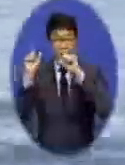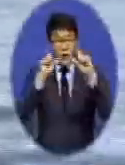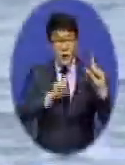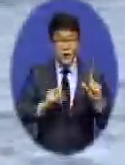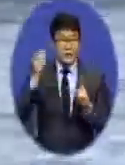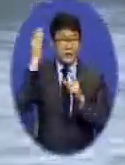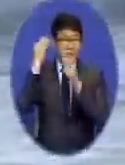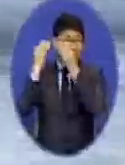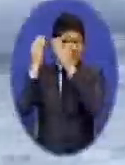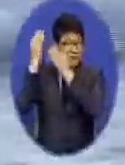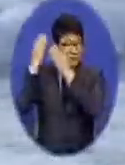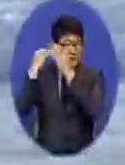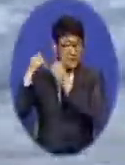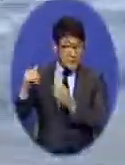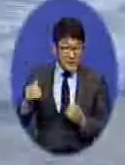사랑은